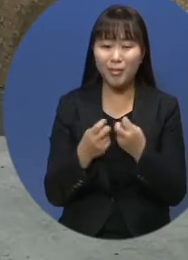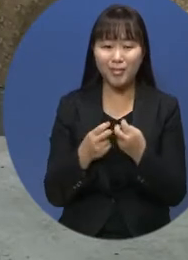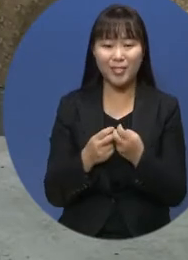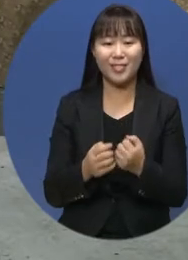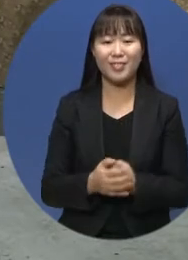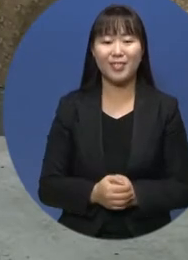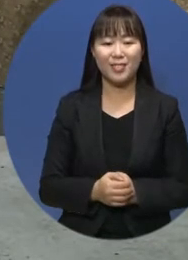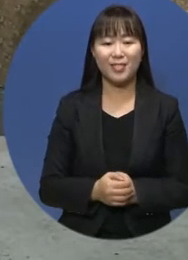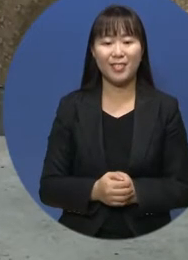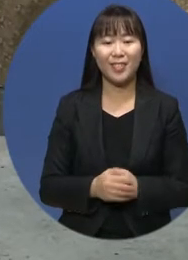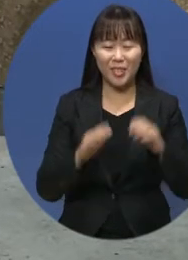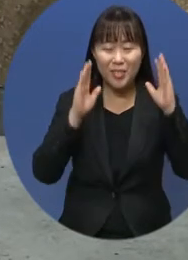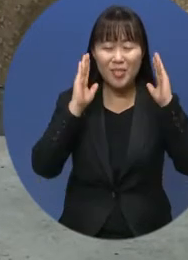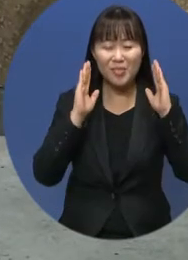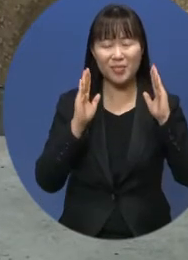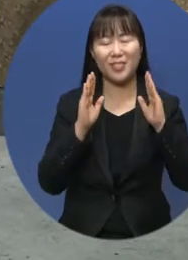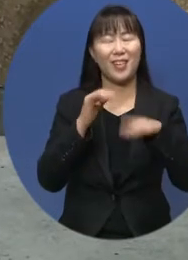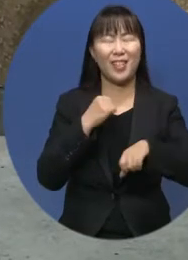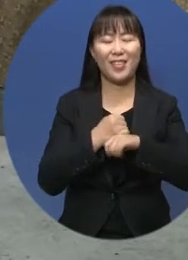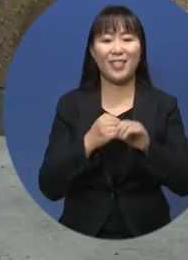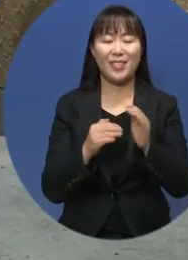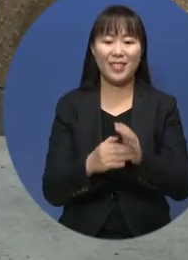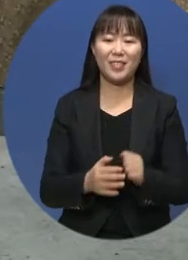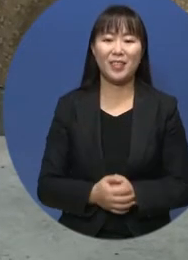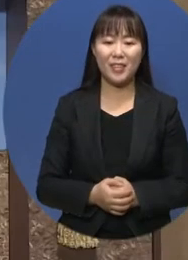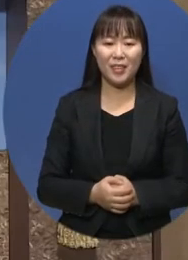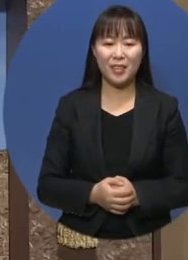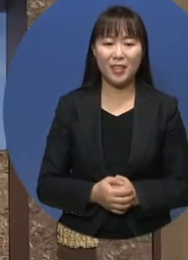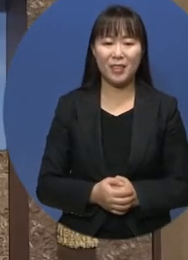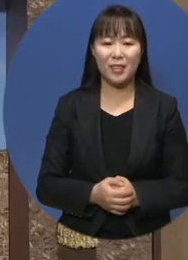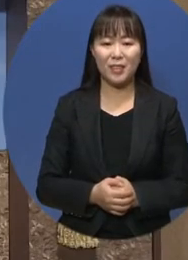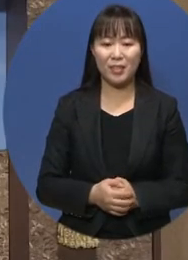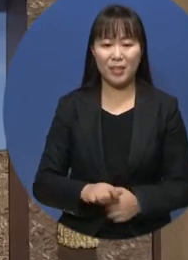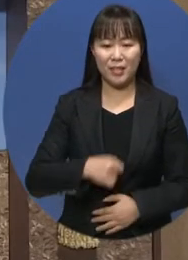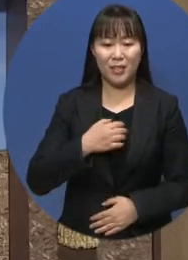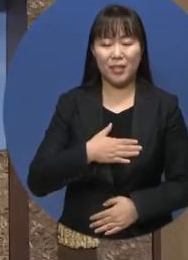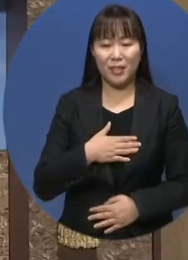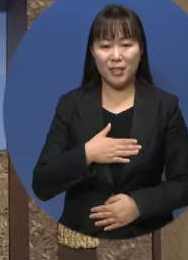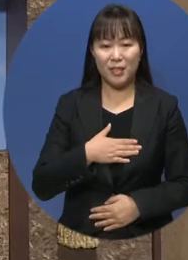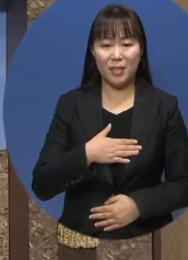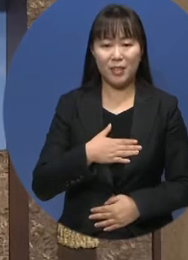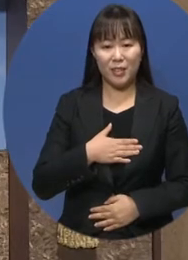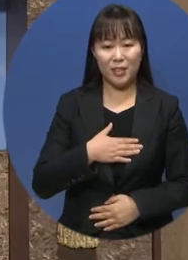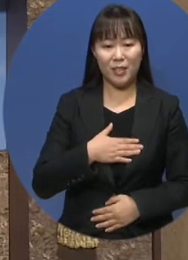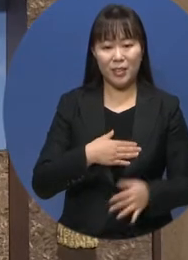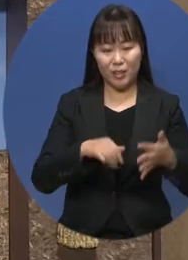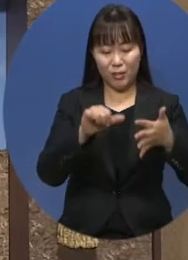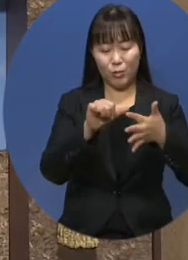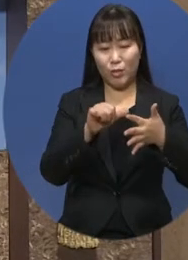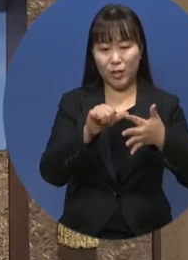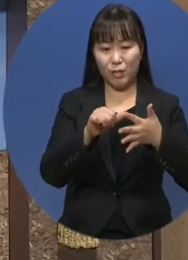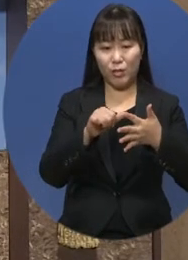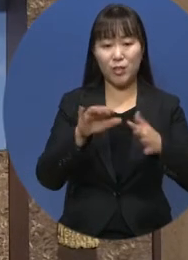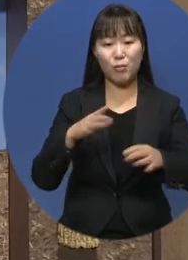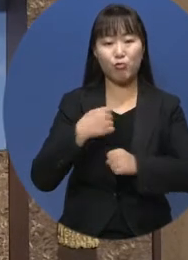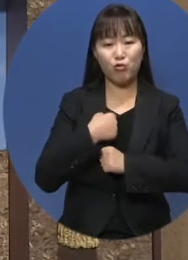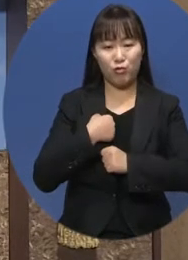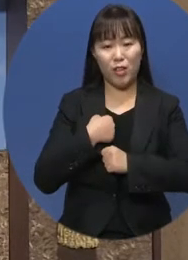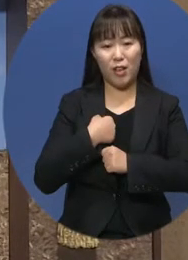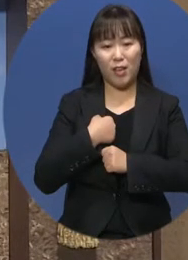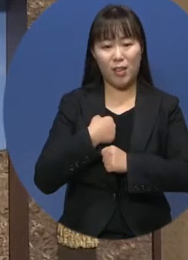더 국물을 좀 했다 시장님이 나오신다고 해서 사실 어 우리 지금 우리 둘째 아들도 군대가